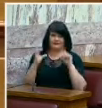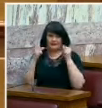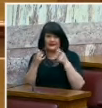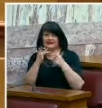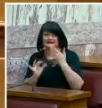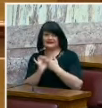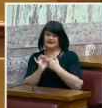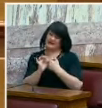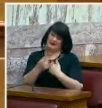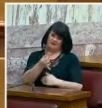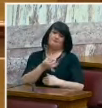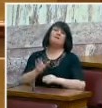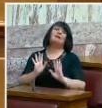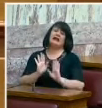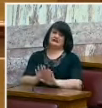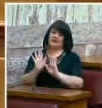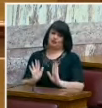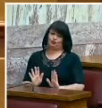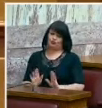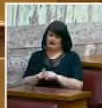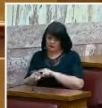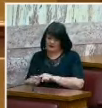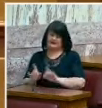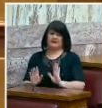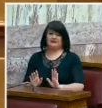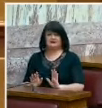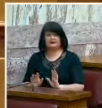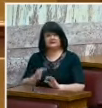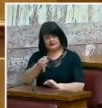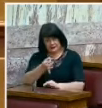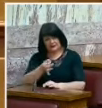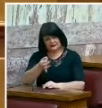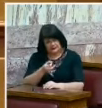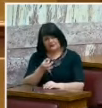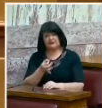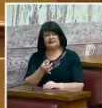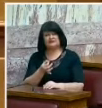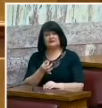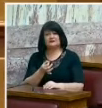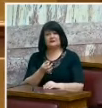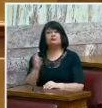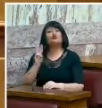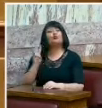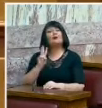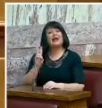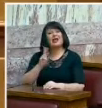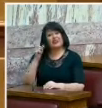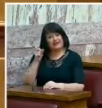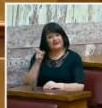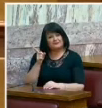Χρυσής Αυγής, να τα αφήσετε. Τώρα, ως προς την αναφορά σας για τον κύριο Ψωμιάδη, νομίζω